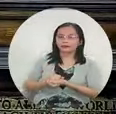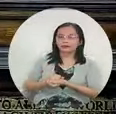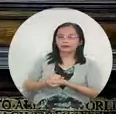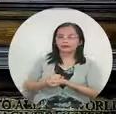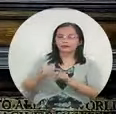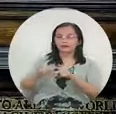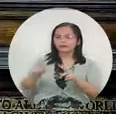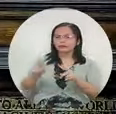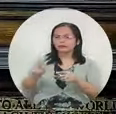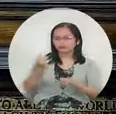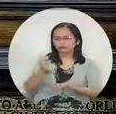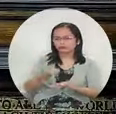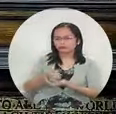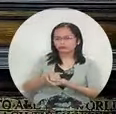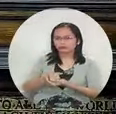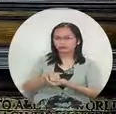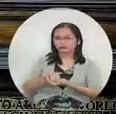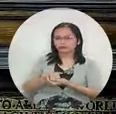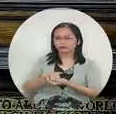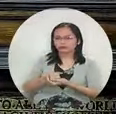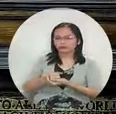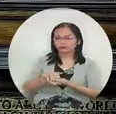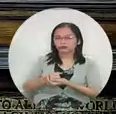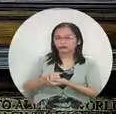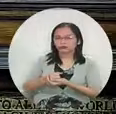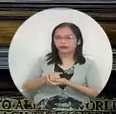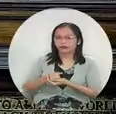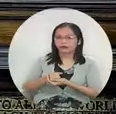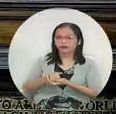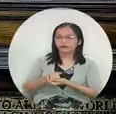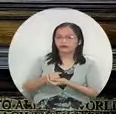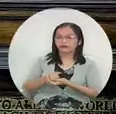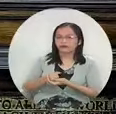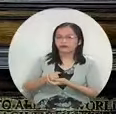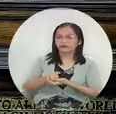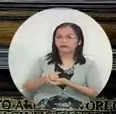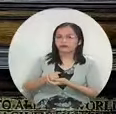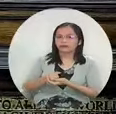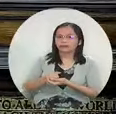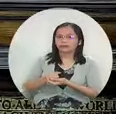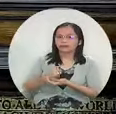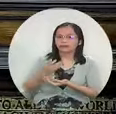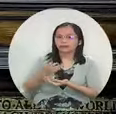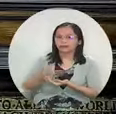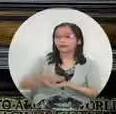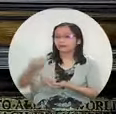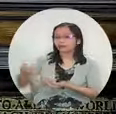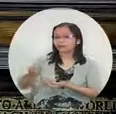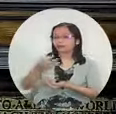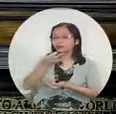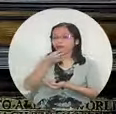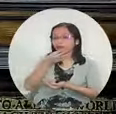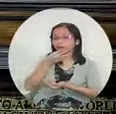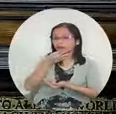Unya, dako mo na kayo, kaya kanya ito ka ng 5 pesos, may gisoon magkapalit ka ng pinaypay ng mga